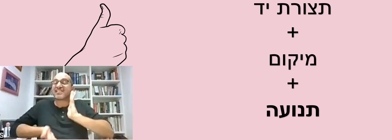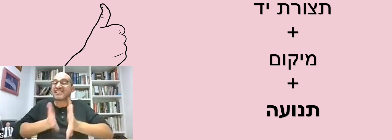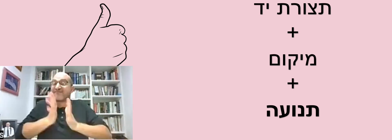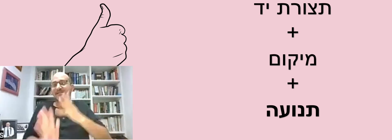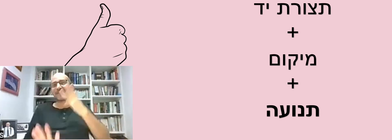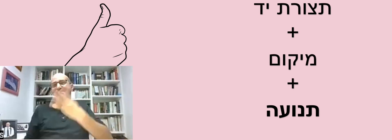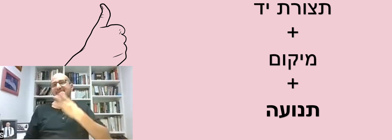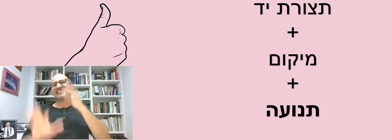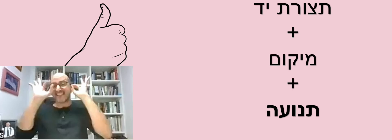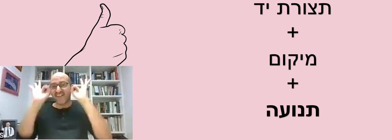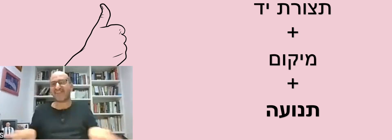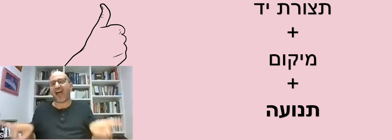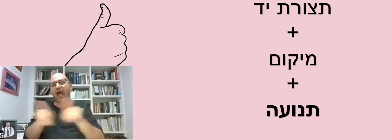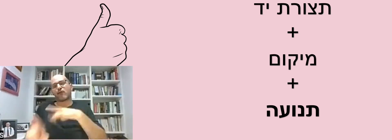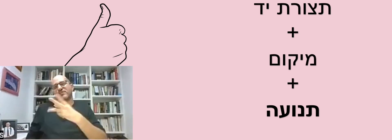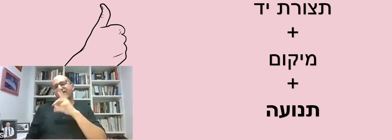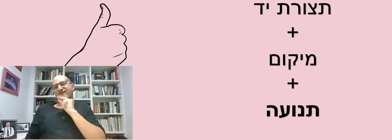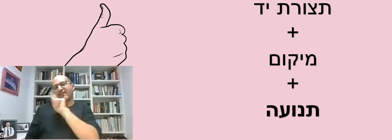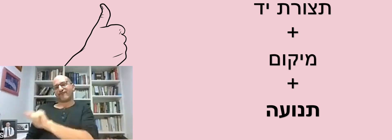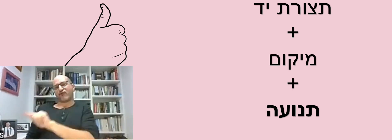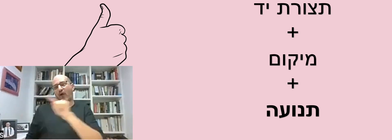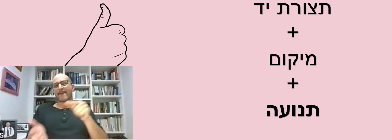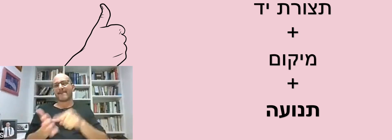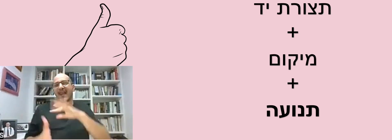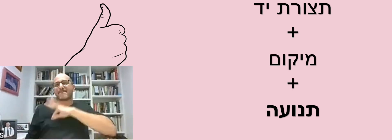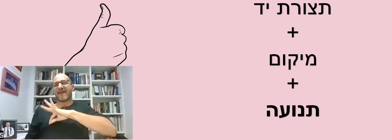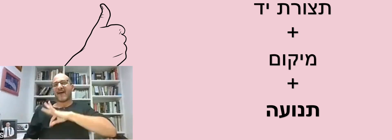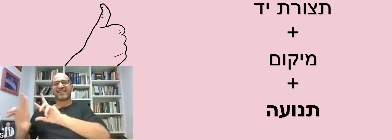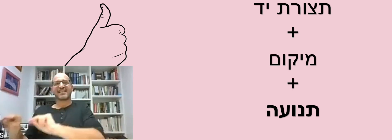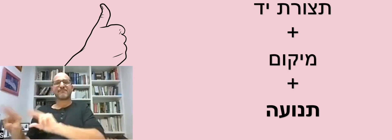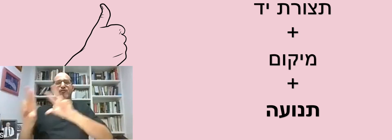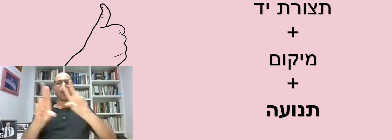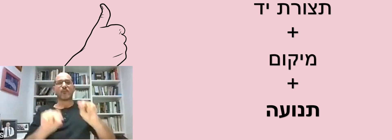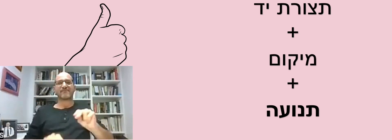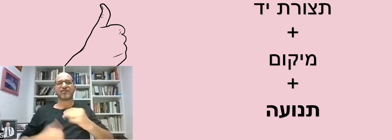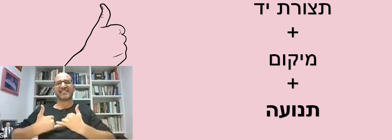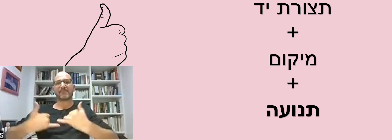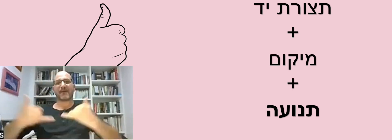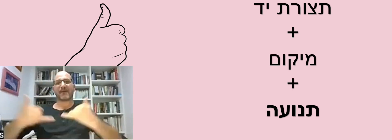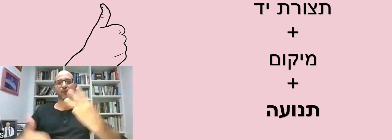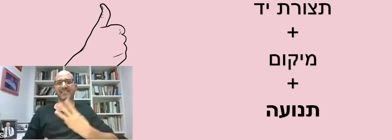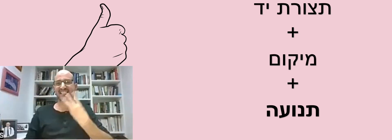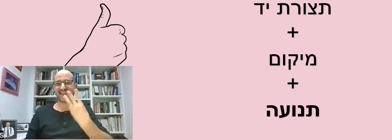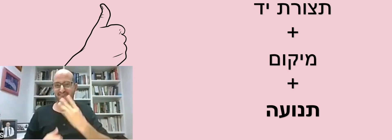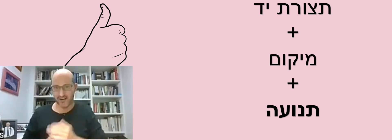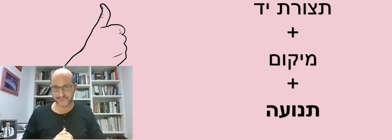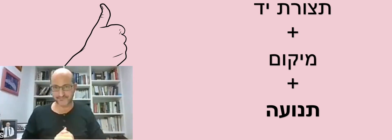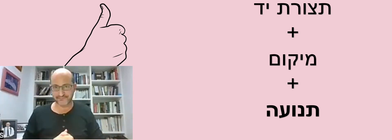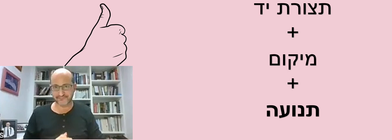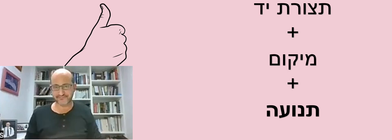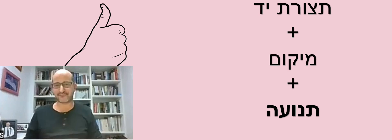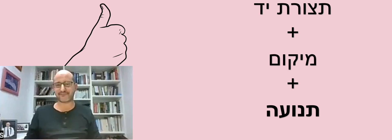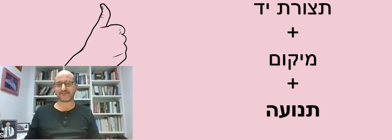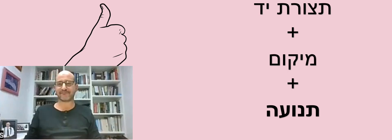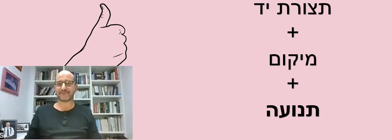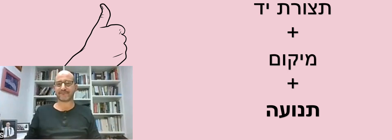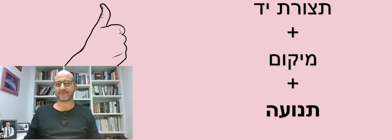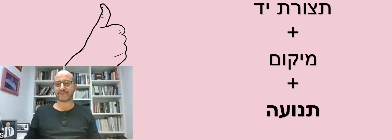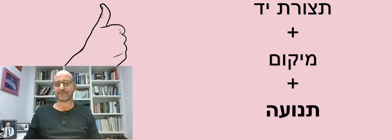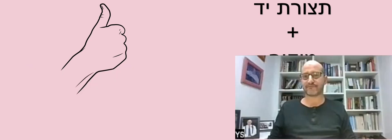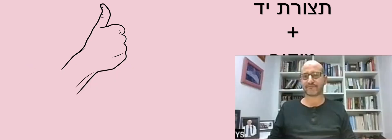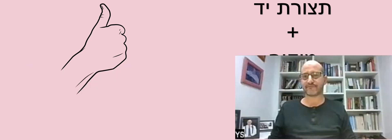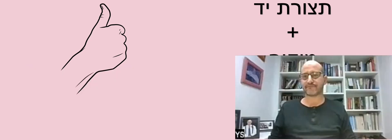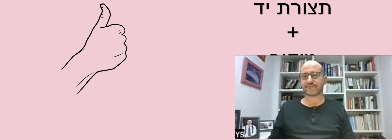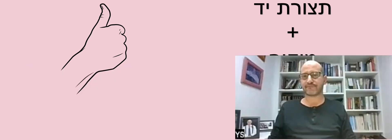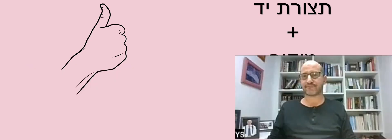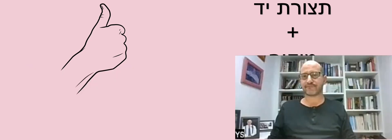אחת העובדות ששפת הסימנים היא שפה רשמית כמו שפה דבורה, כי יש לה מאפיינים והיא מתפתחת כשפה.